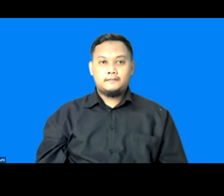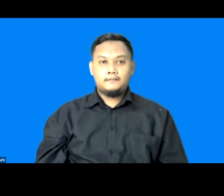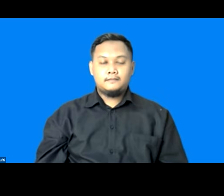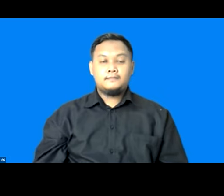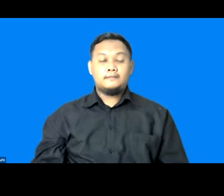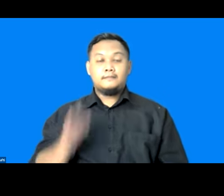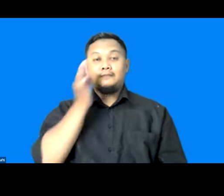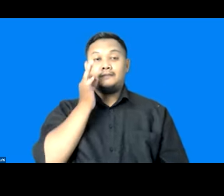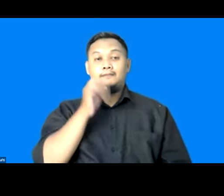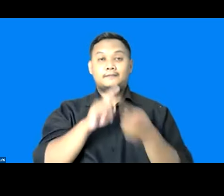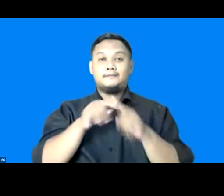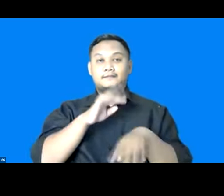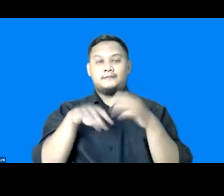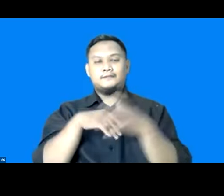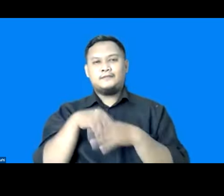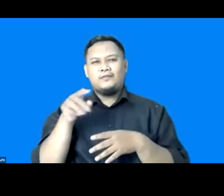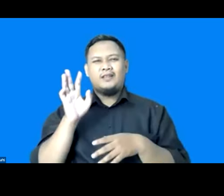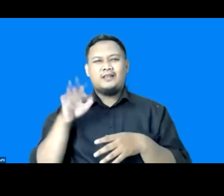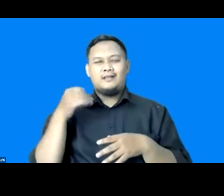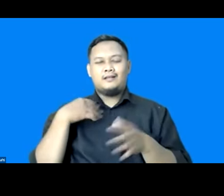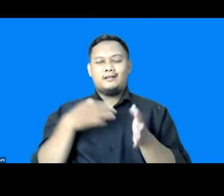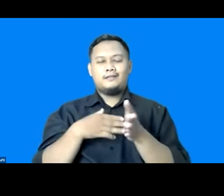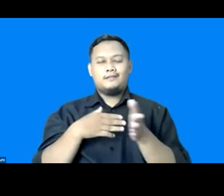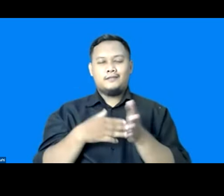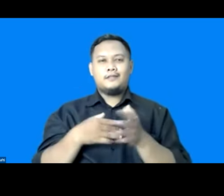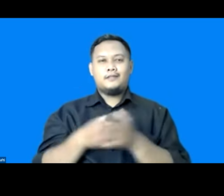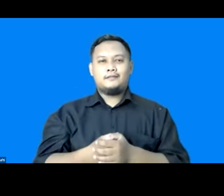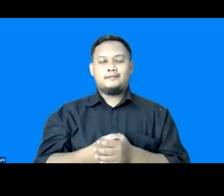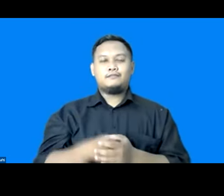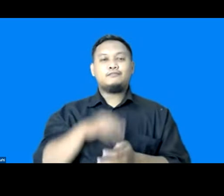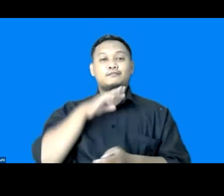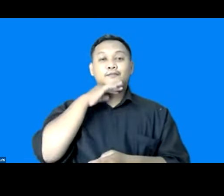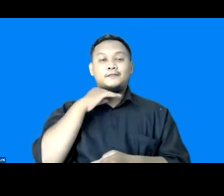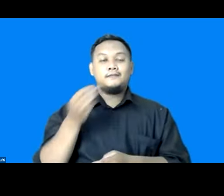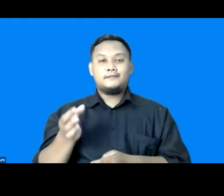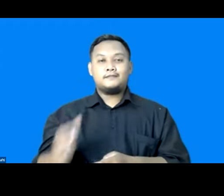Mohon maaf teman-teman, ini sepertinya sedang ada kendala fisik. Ditunggu sebentar ya.